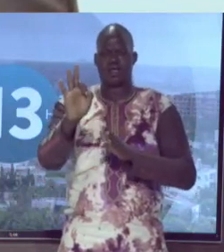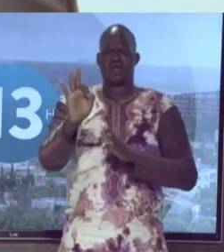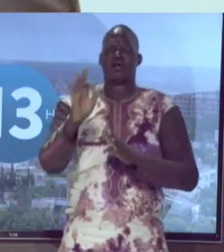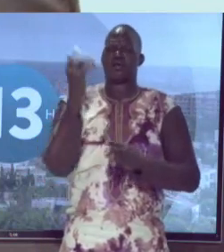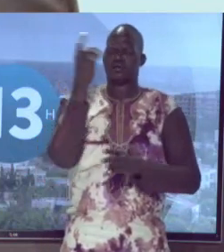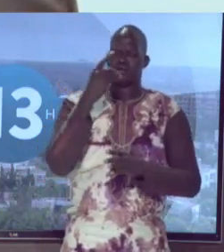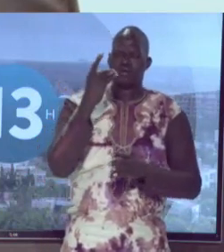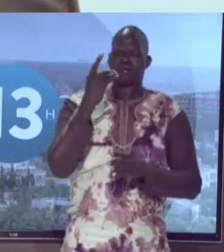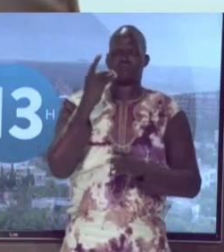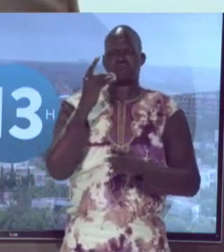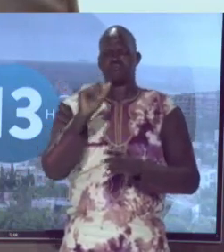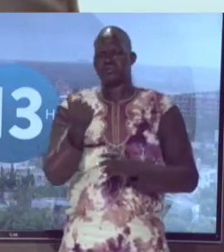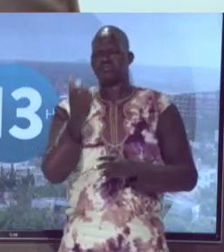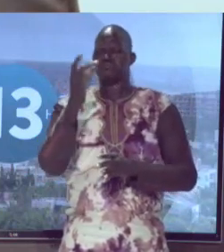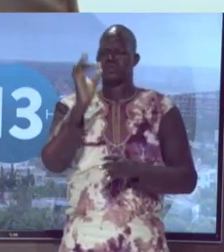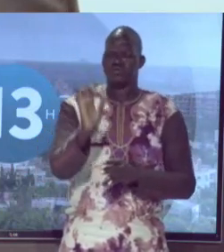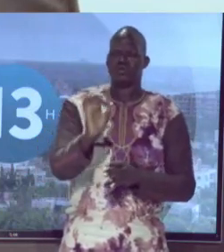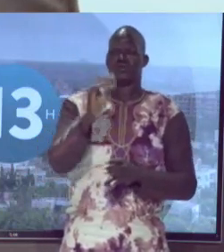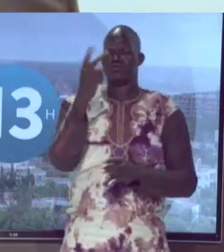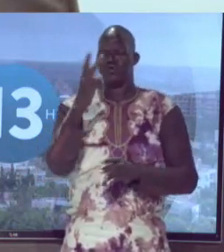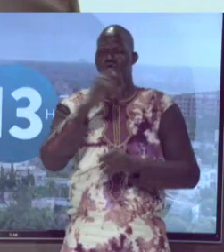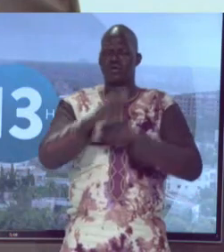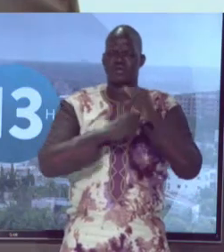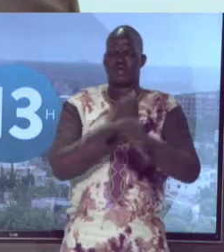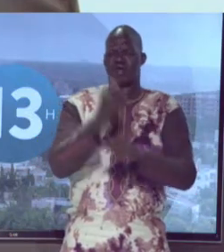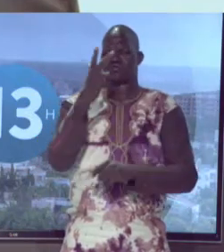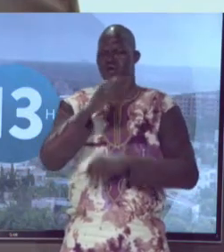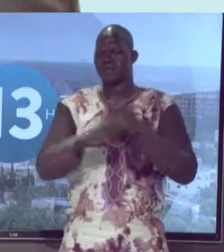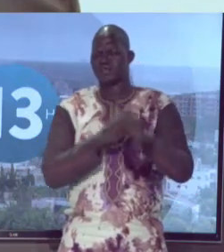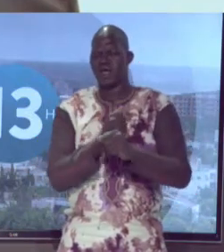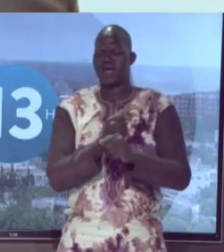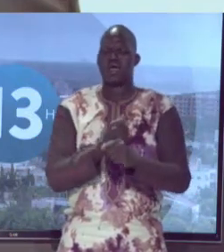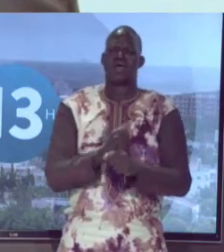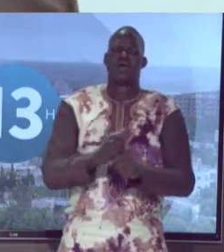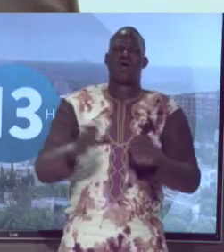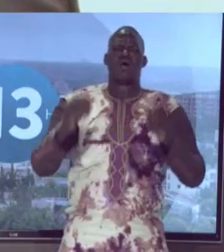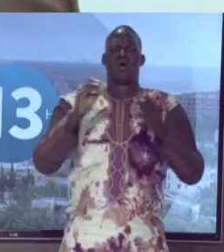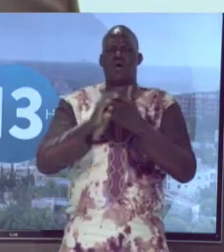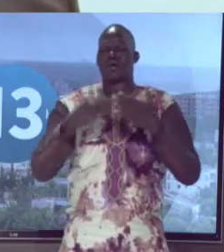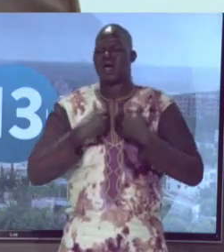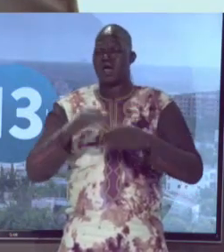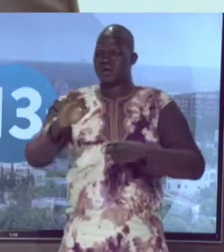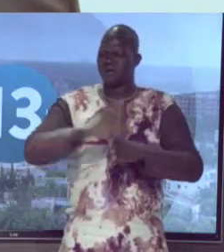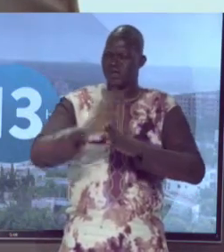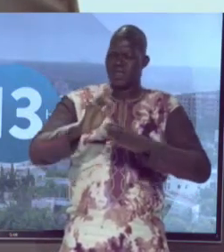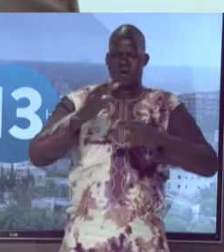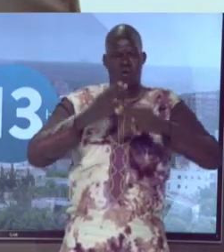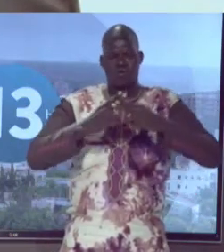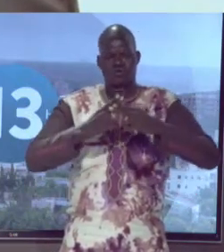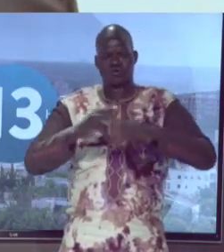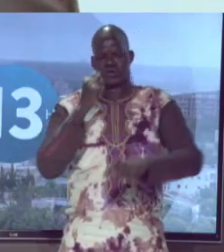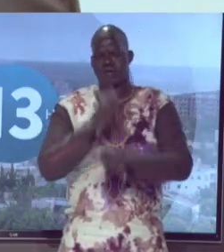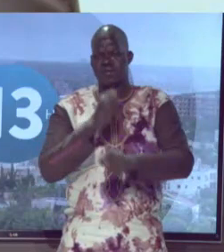qui durent 18 mois, 2 ans, 3 ans. Et nous avons les filières courtes qui sont sur des